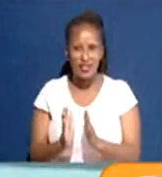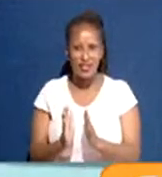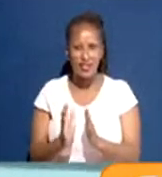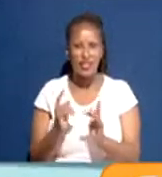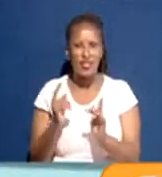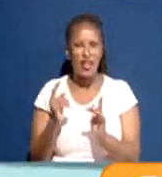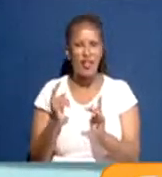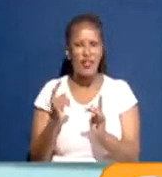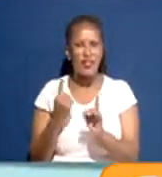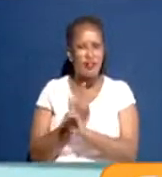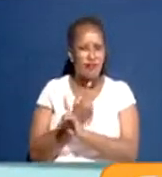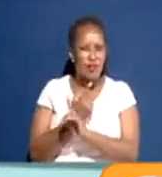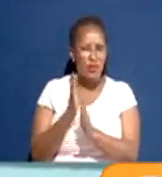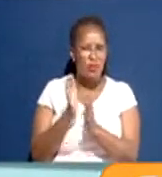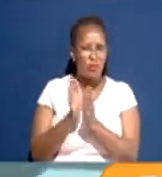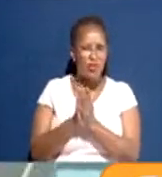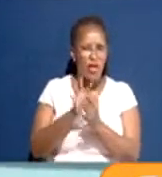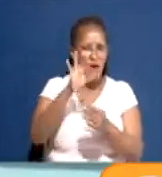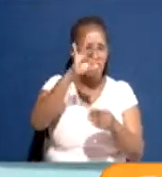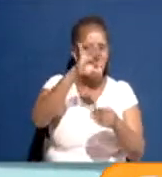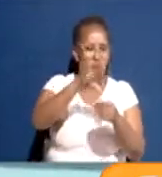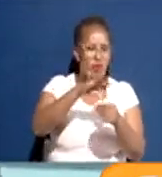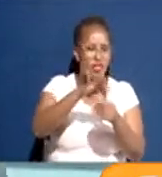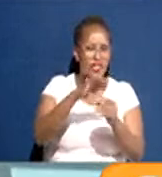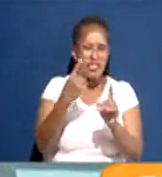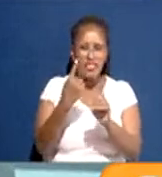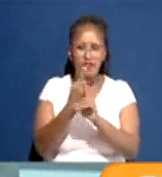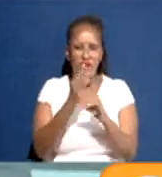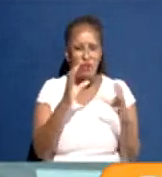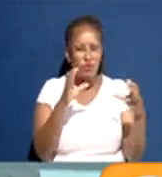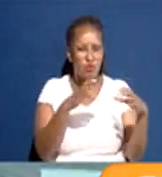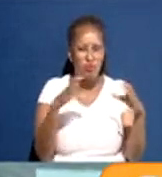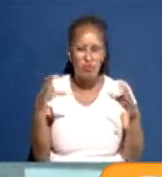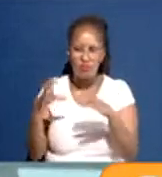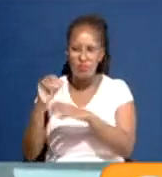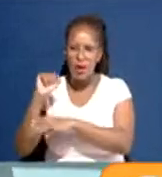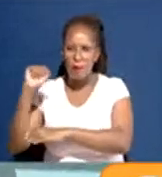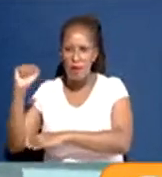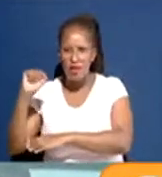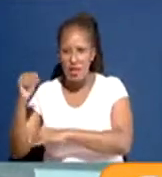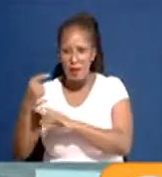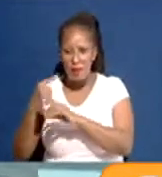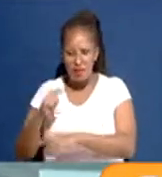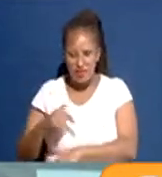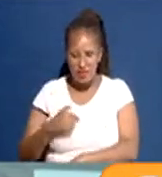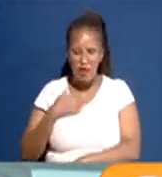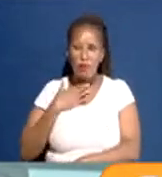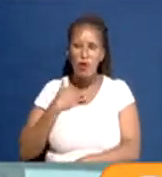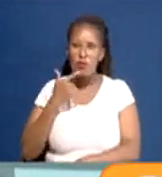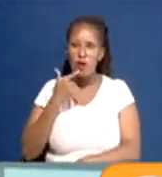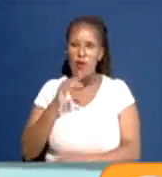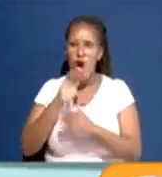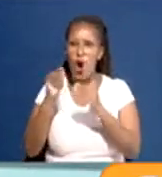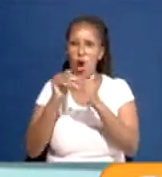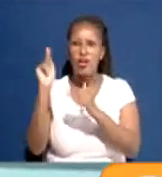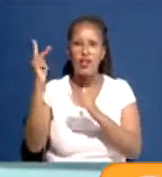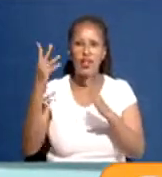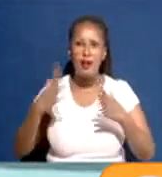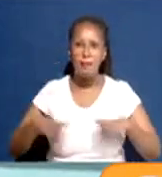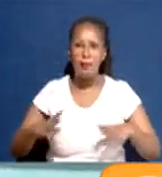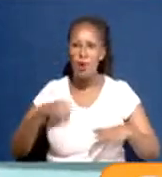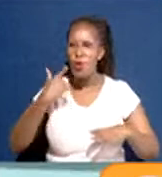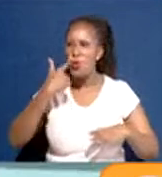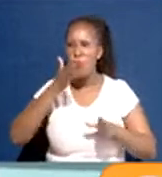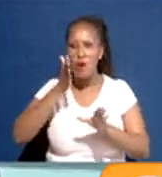kuchagua wa mrengo hii ama mrengo mwingine, mimi nawaambia Wakenya wote walioenda kwa